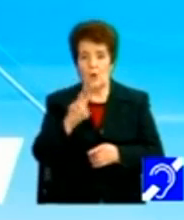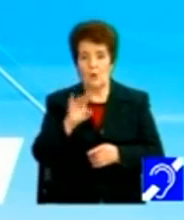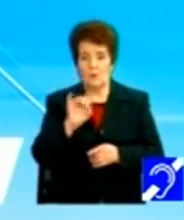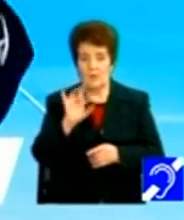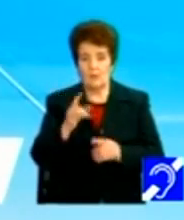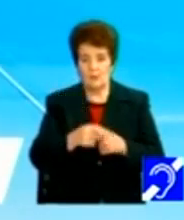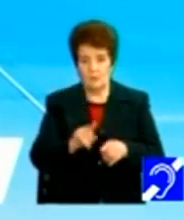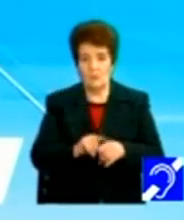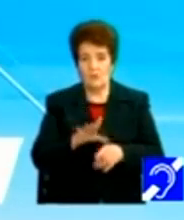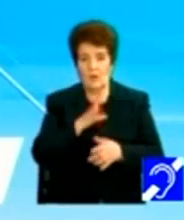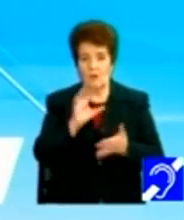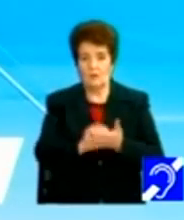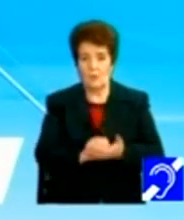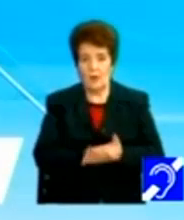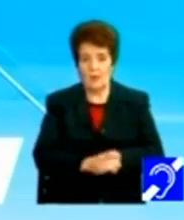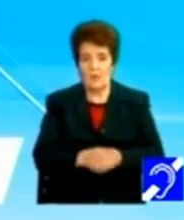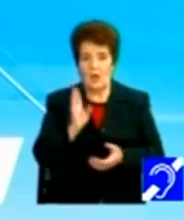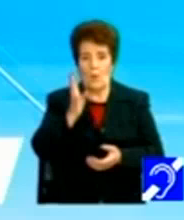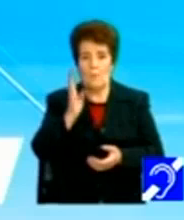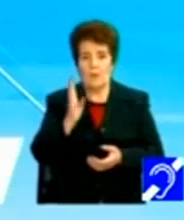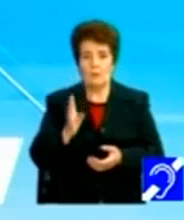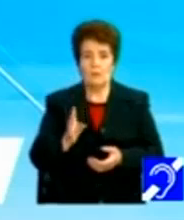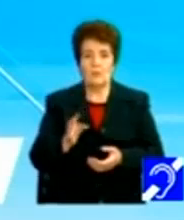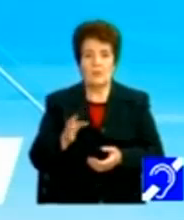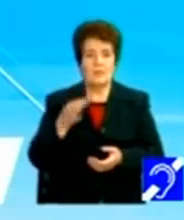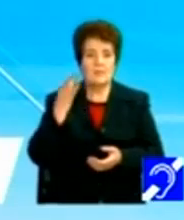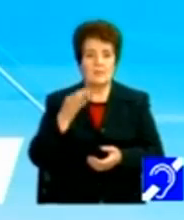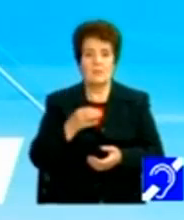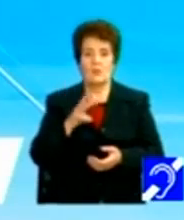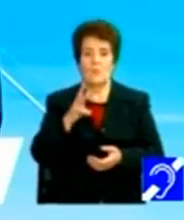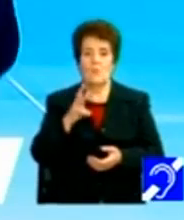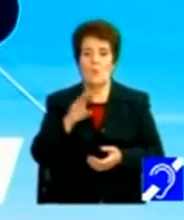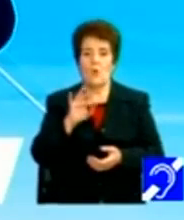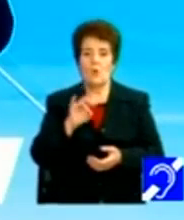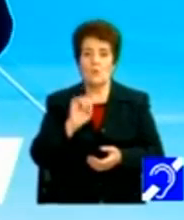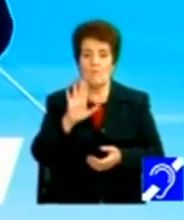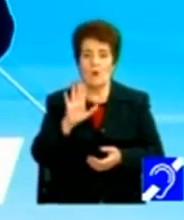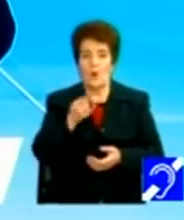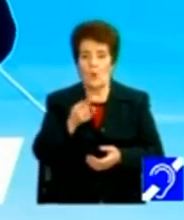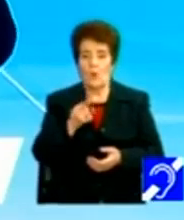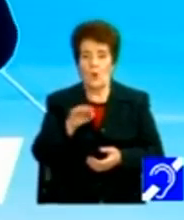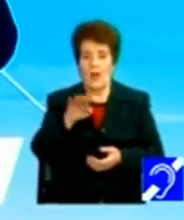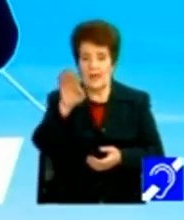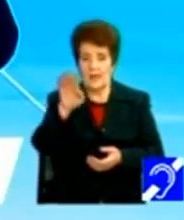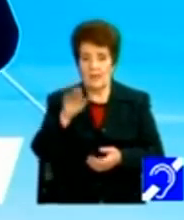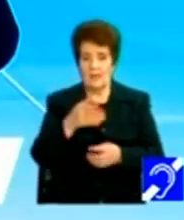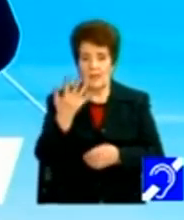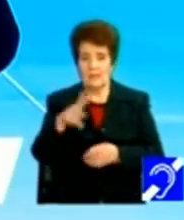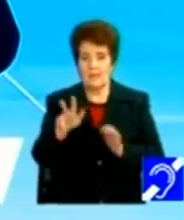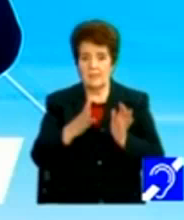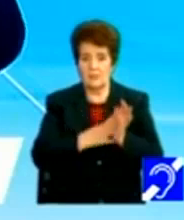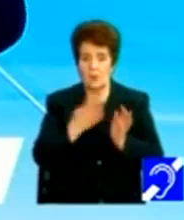responsabil și de Gestapo. Da. În 40, iată-l pe Molotov cu Hitler. Iată alianța adevărată care a fost din 39